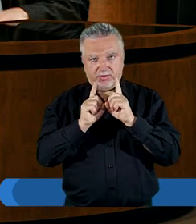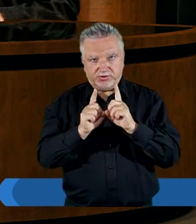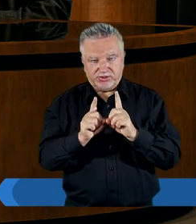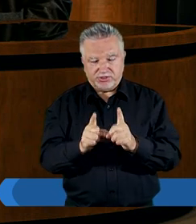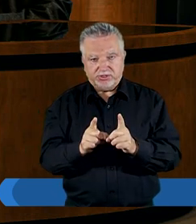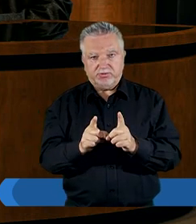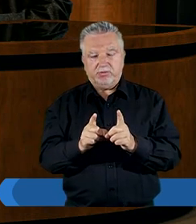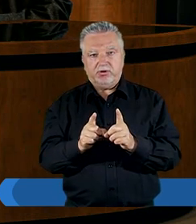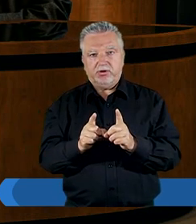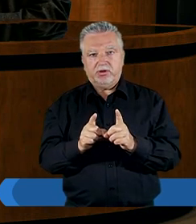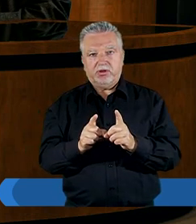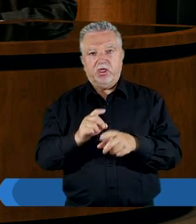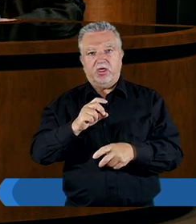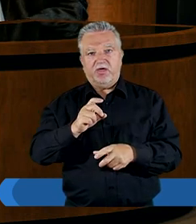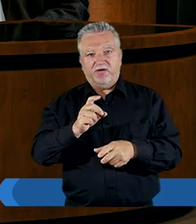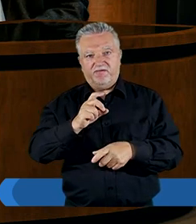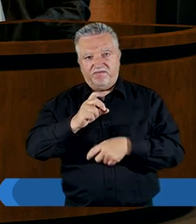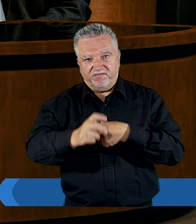rzeczywistym sprawcą cierpienia